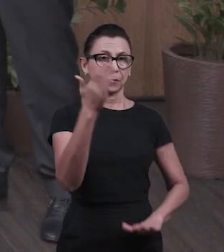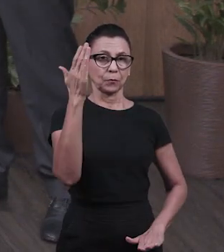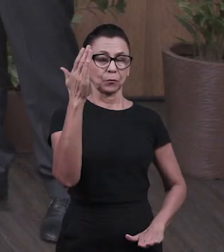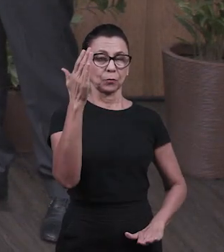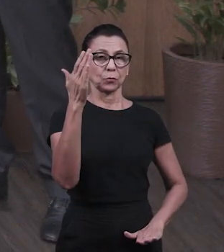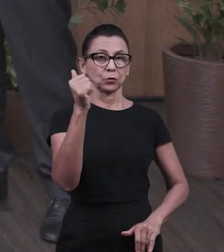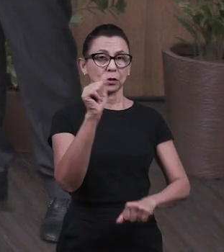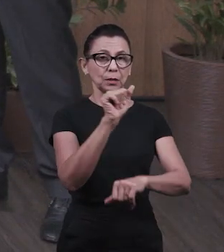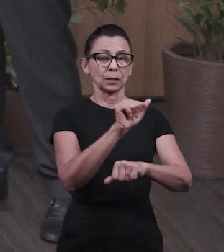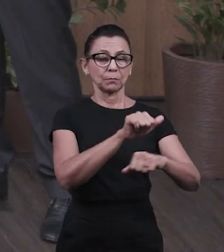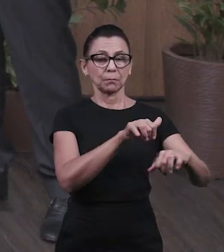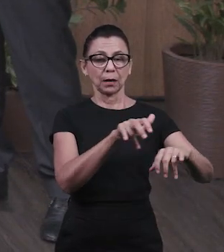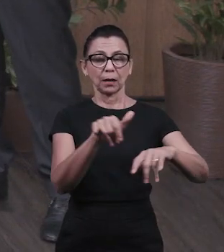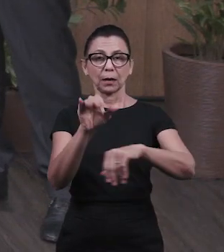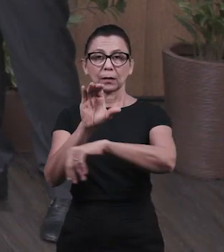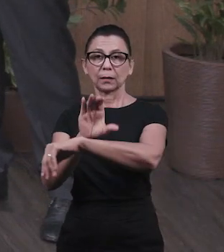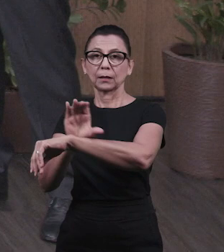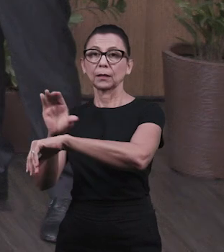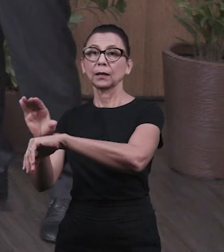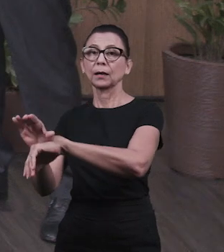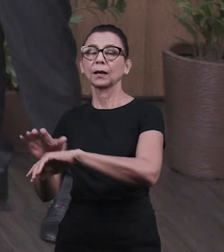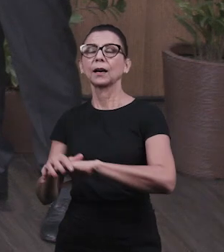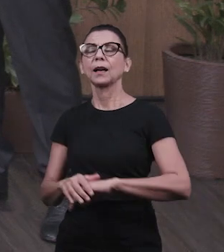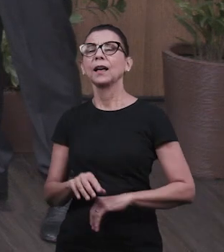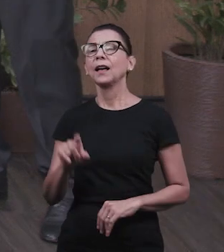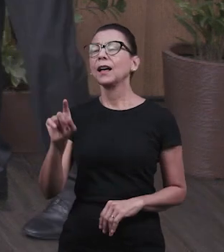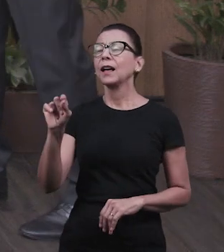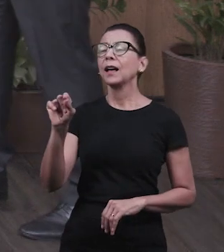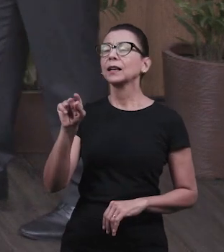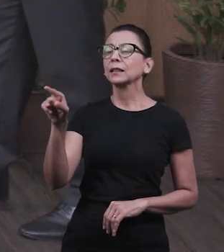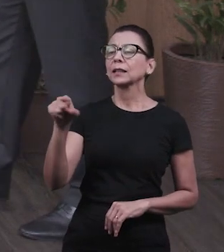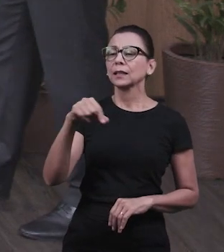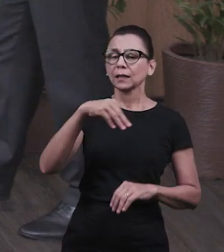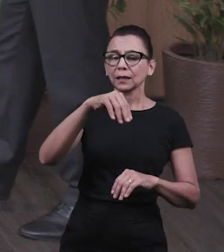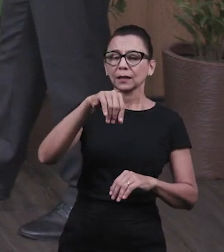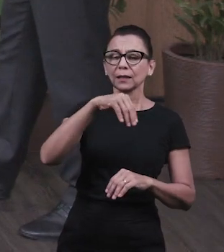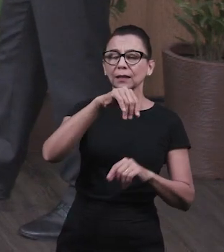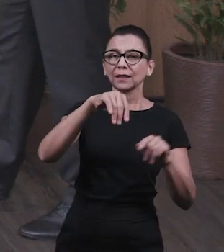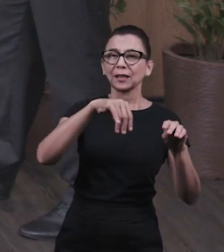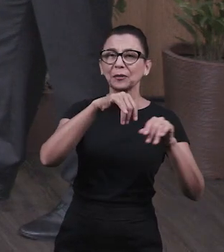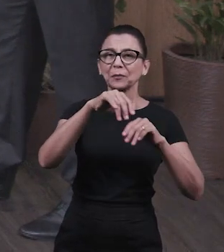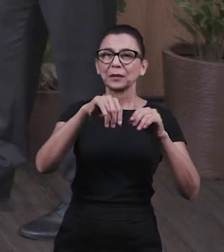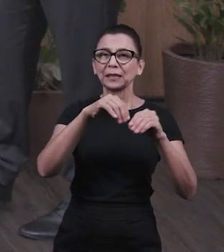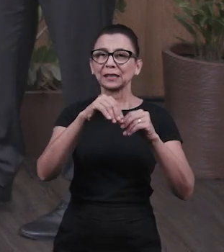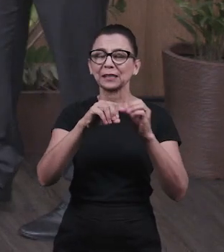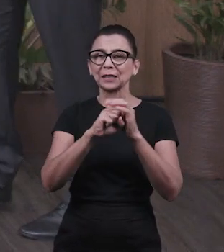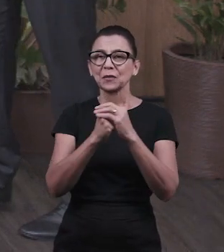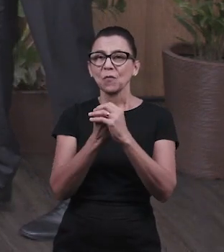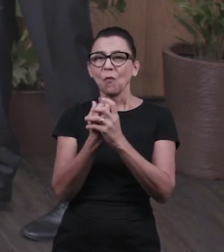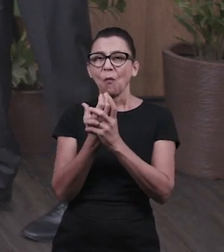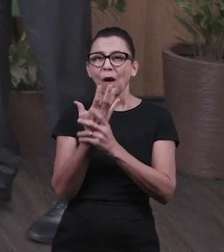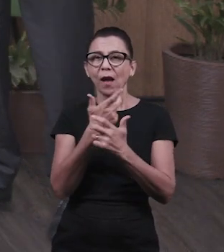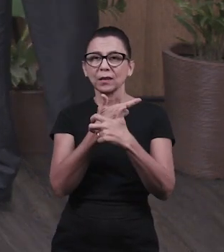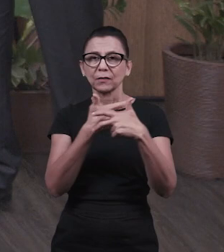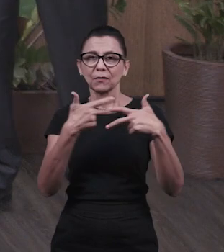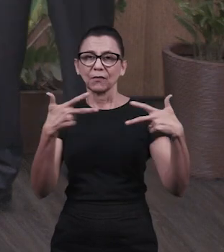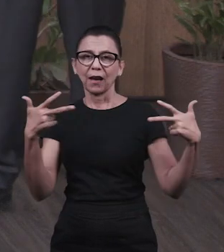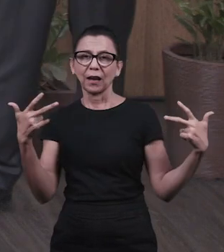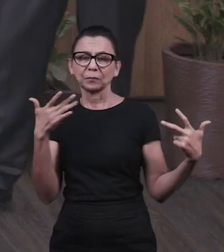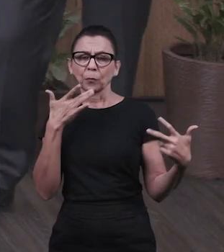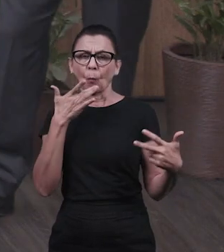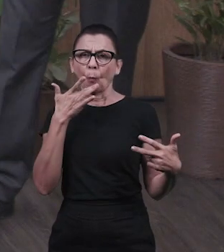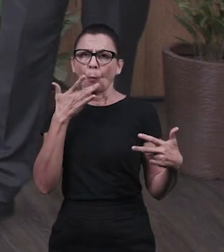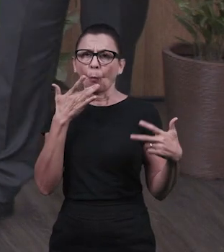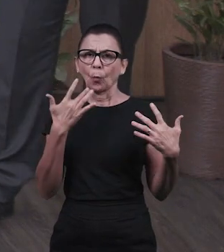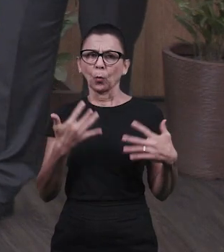момент перед исходом народа из Египта. Это были горькие травы. Что это такое?